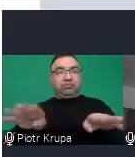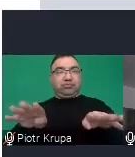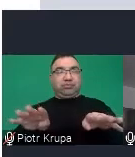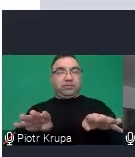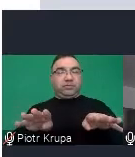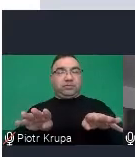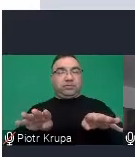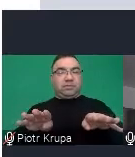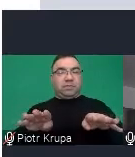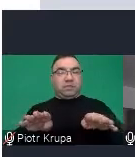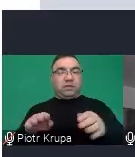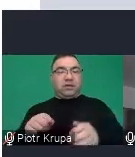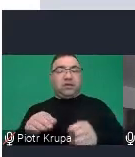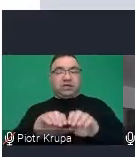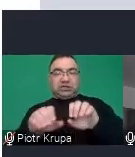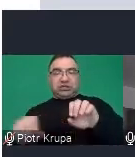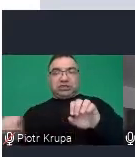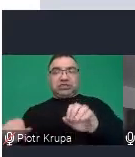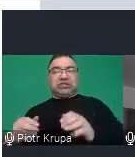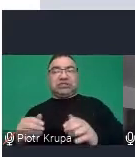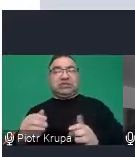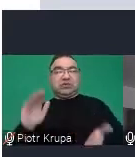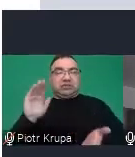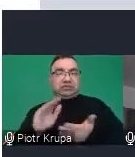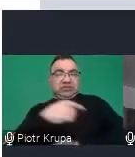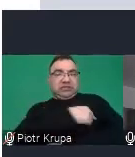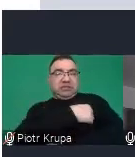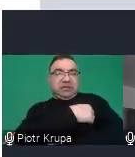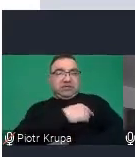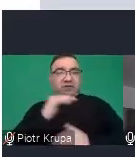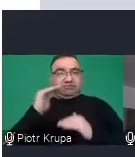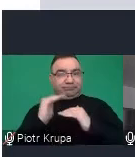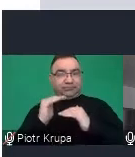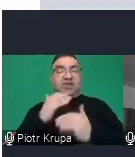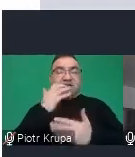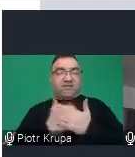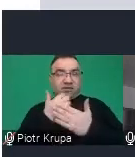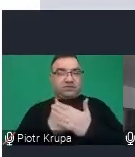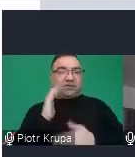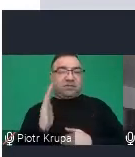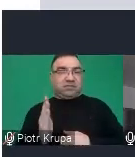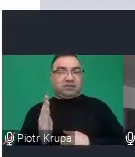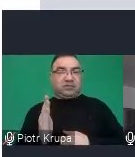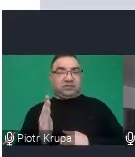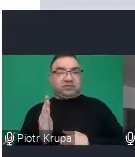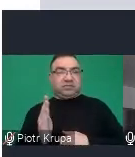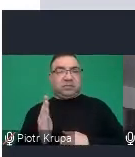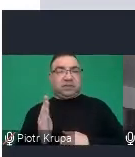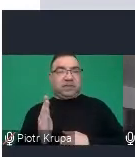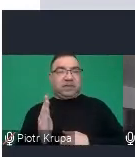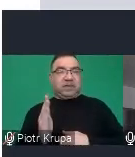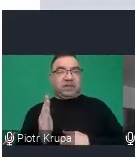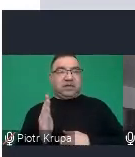lokalną siecią niskotemperaturową, która dodatkowo będzie wykorzystywana jako,